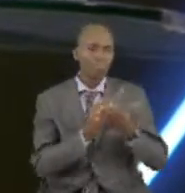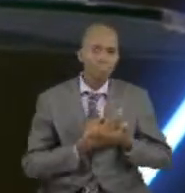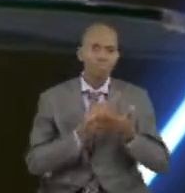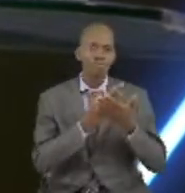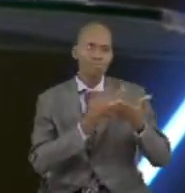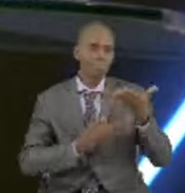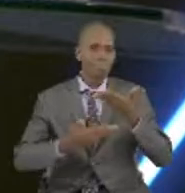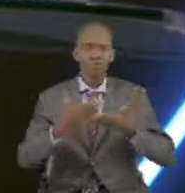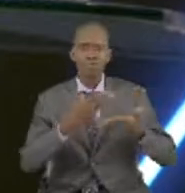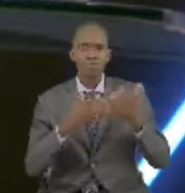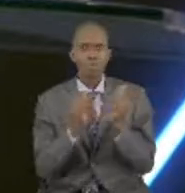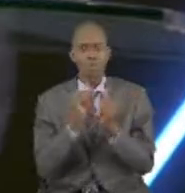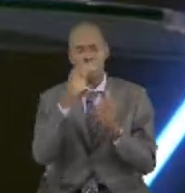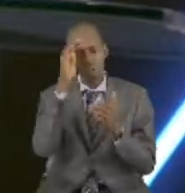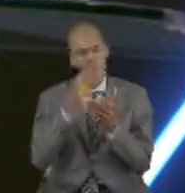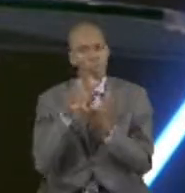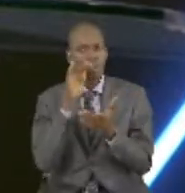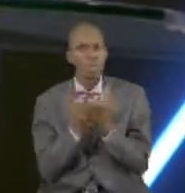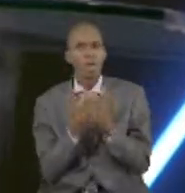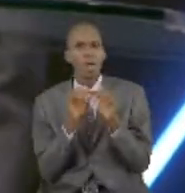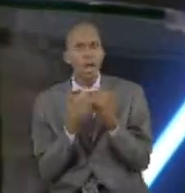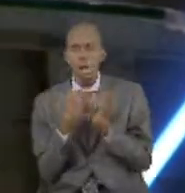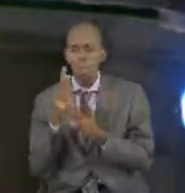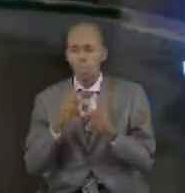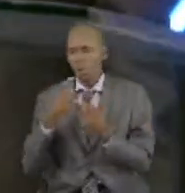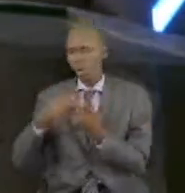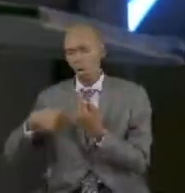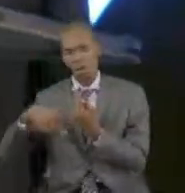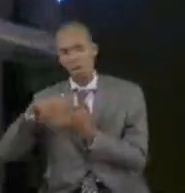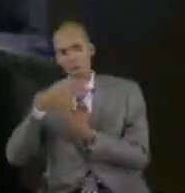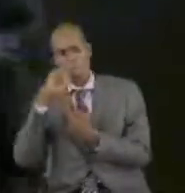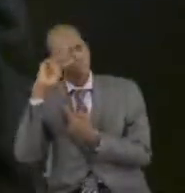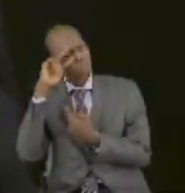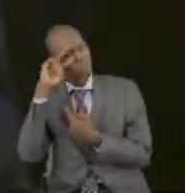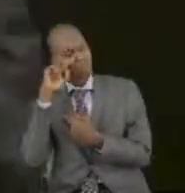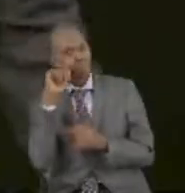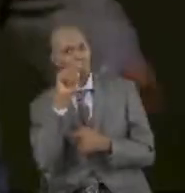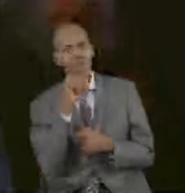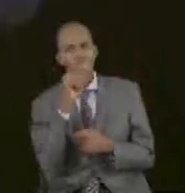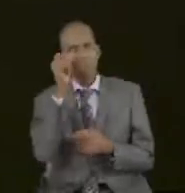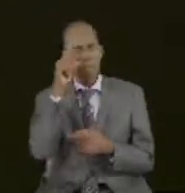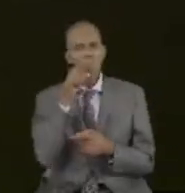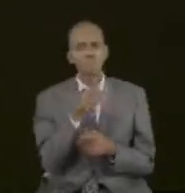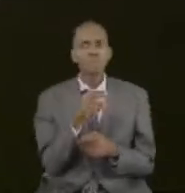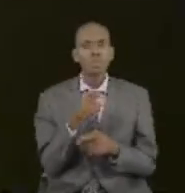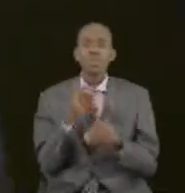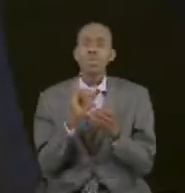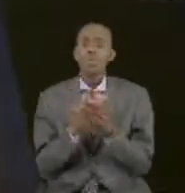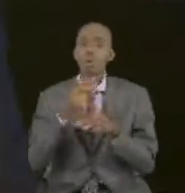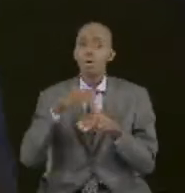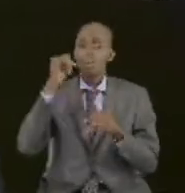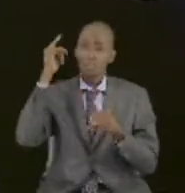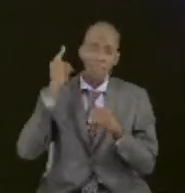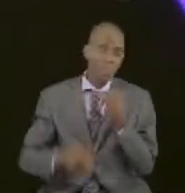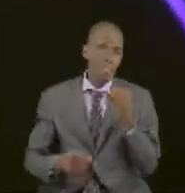interagit avec tous tes compagnons là même dont il traite les autres autour de toi avec au jour final à la